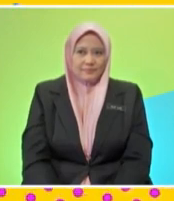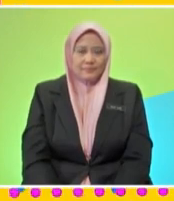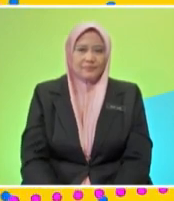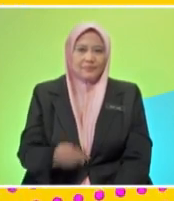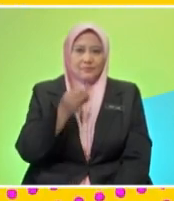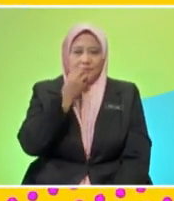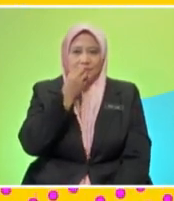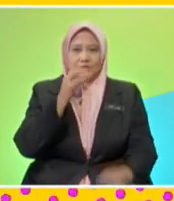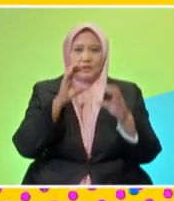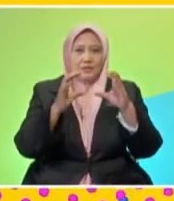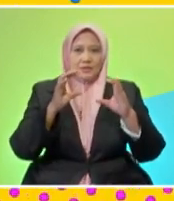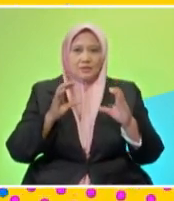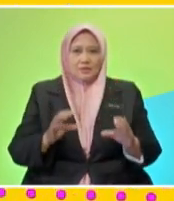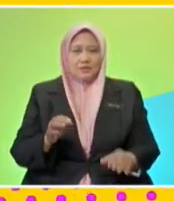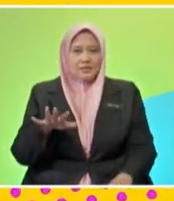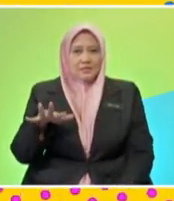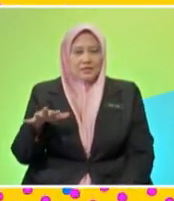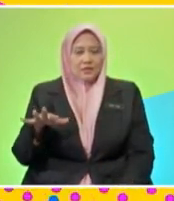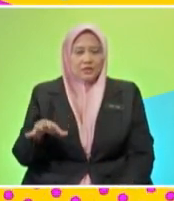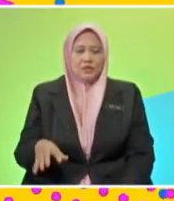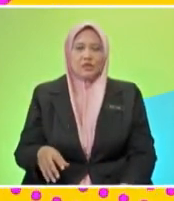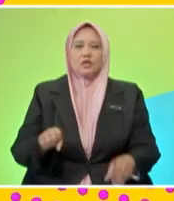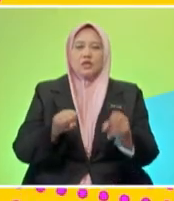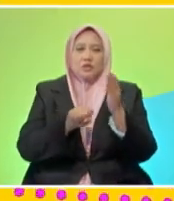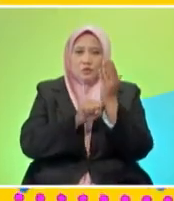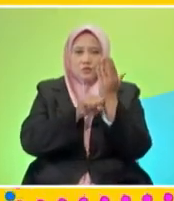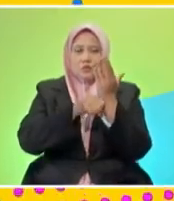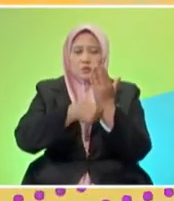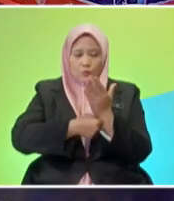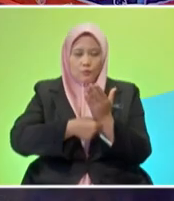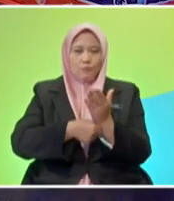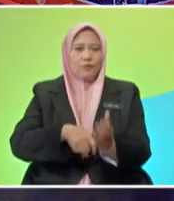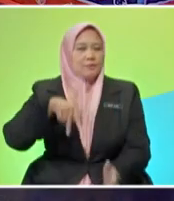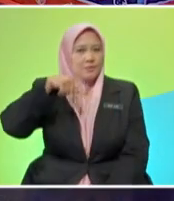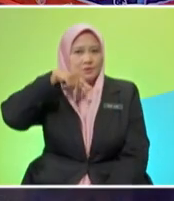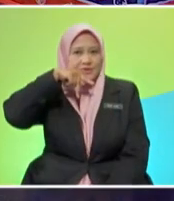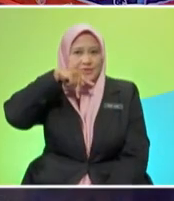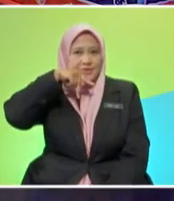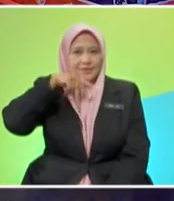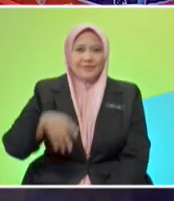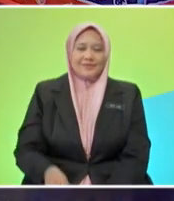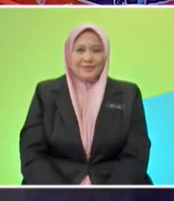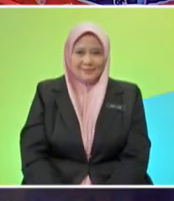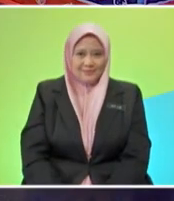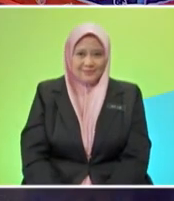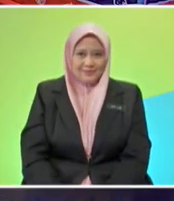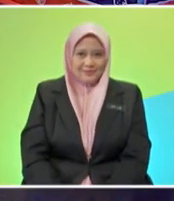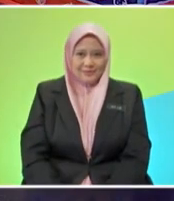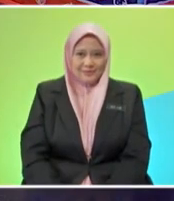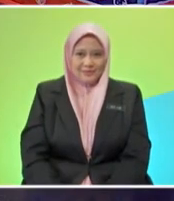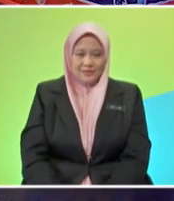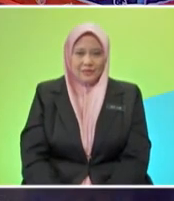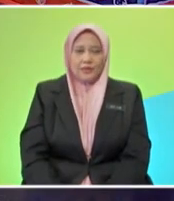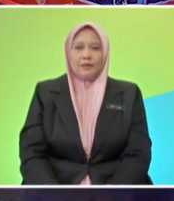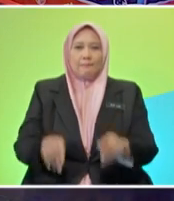Makan secara sederhana sumber protein. Makan secara sederhana sumber protein. Kita kunci jawapan itu dan peringkat